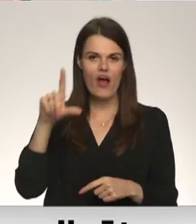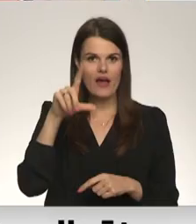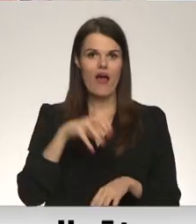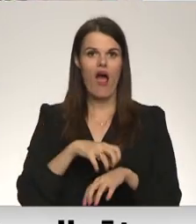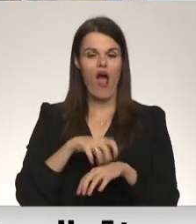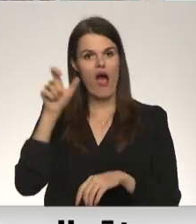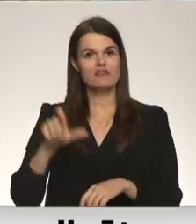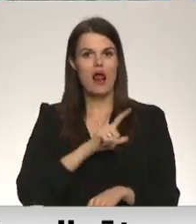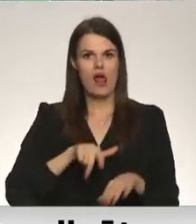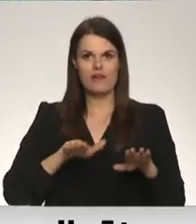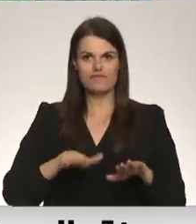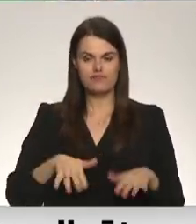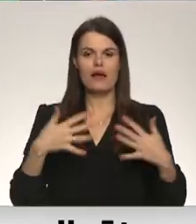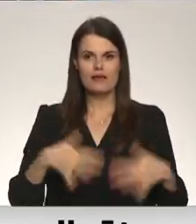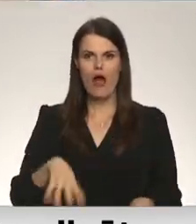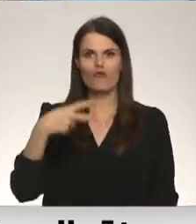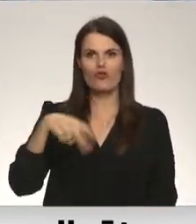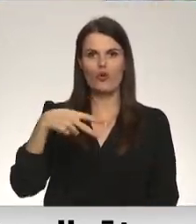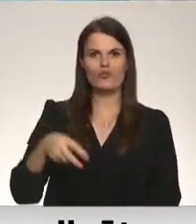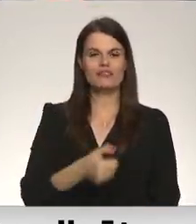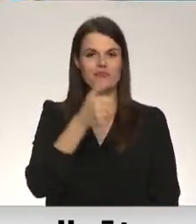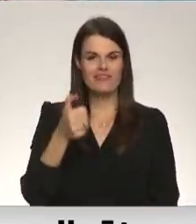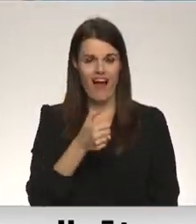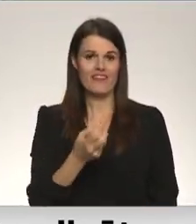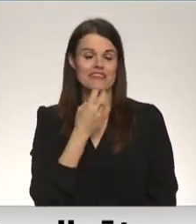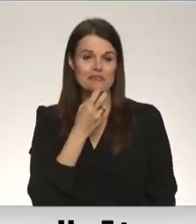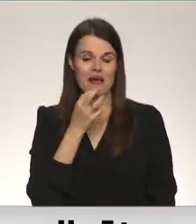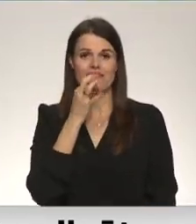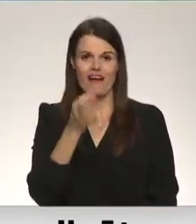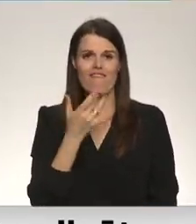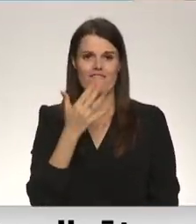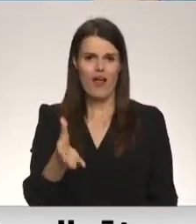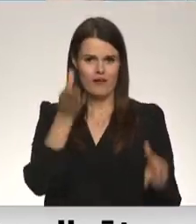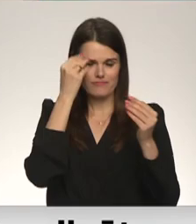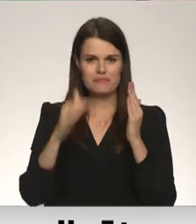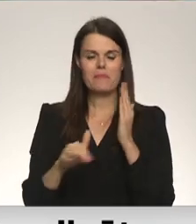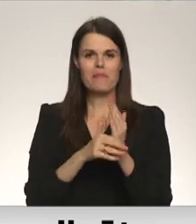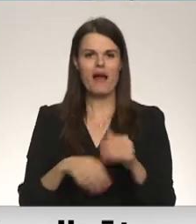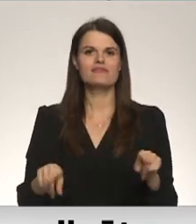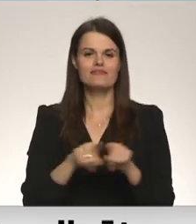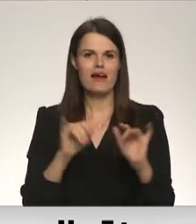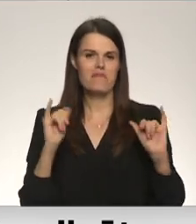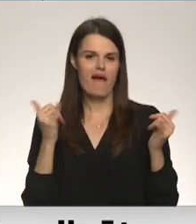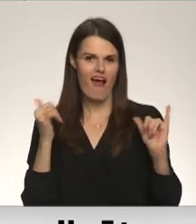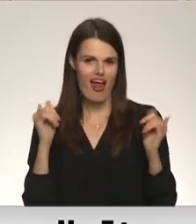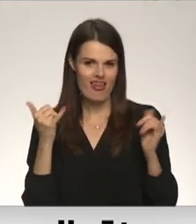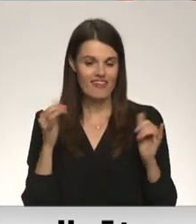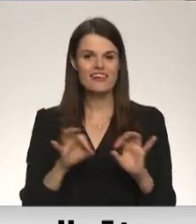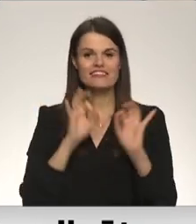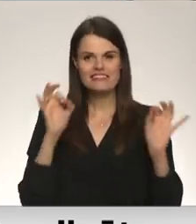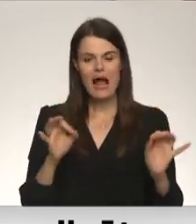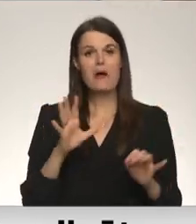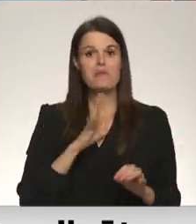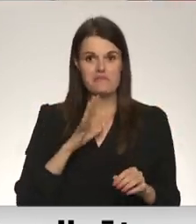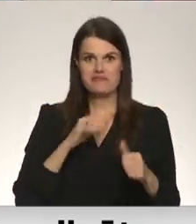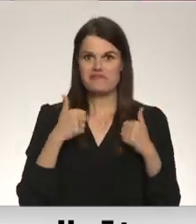Ārsts Latvijā dzīvo jau 20 gadus un smejoties saka, ka valodu apgūt palīdzējušas arī ballītes. Sākumā gāja ļoti